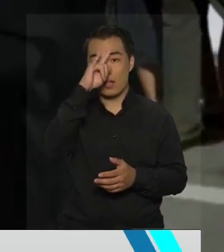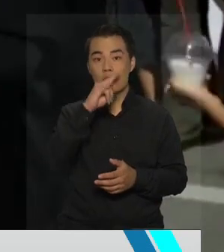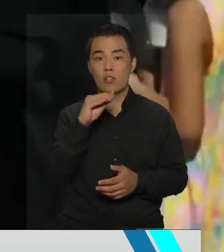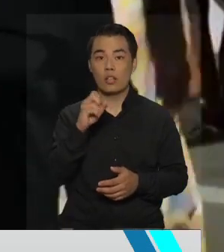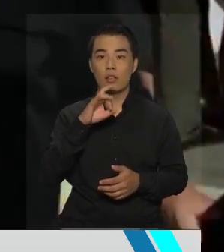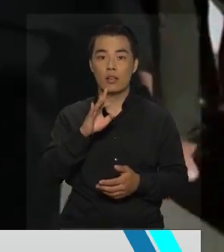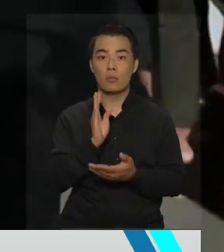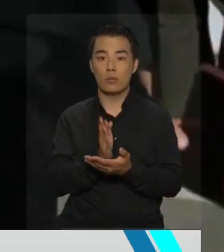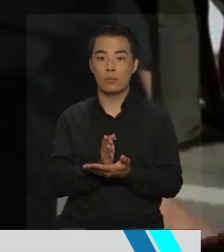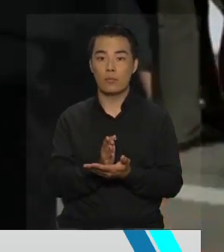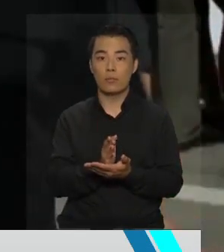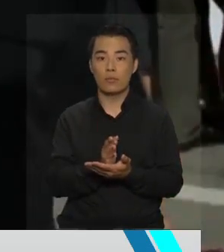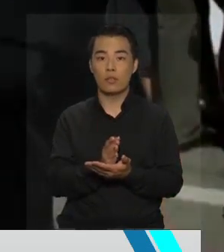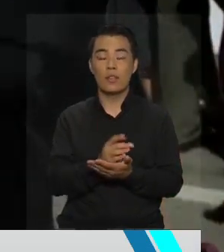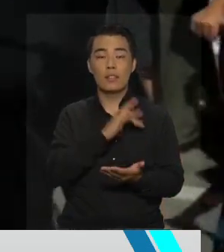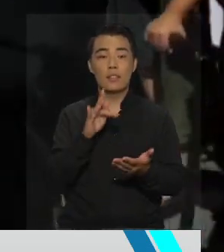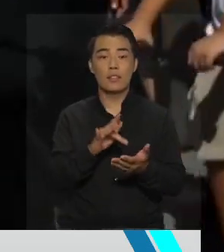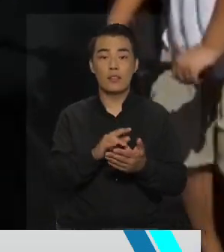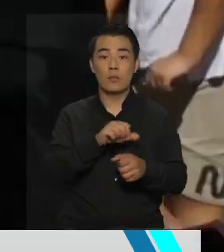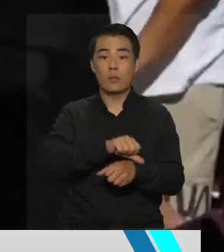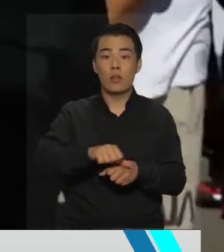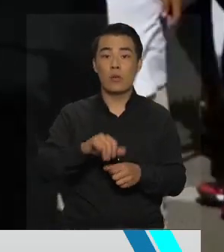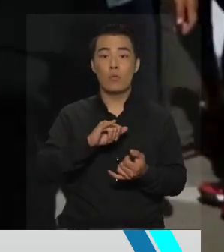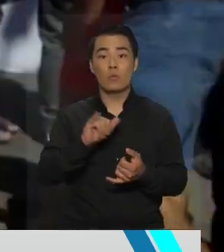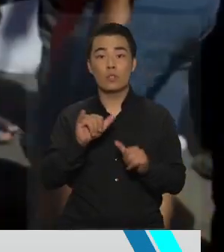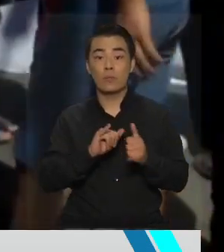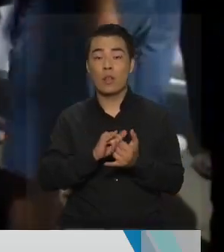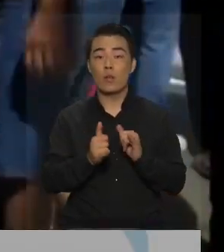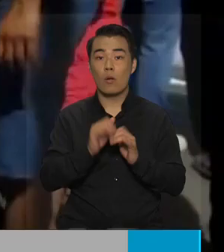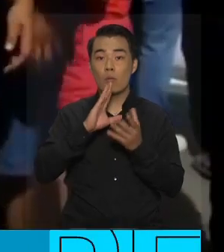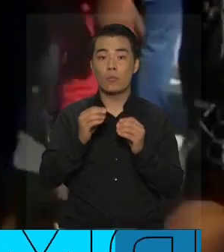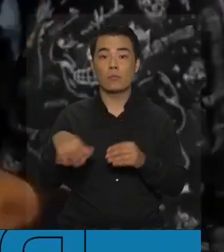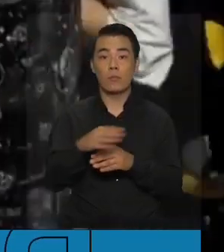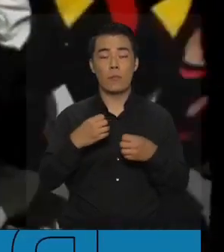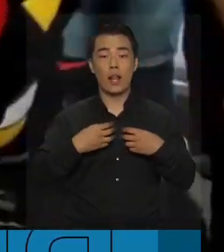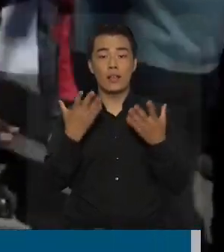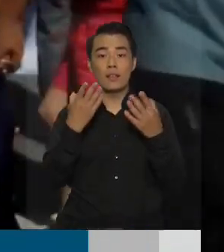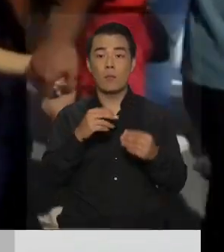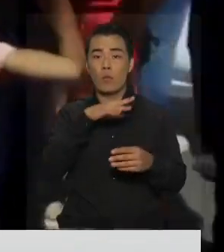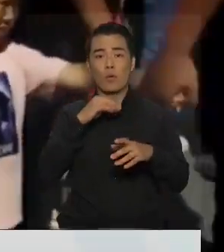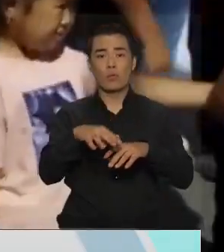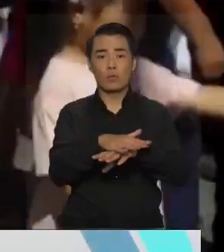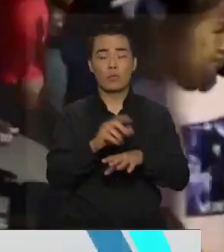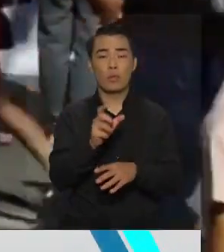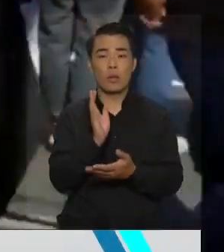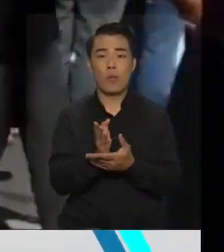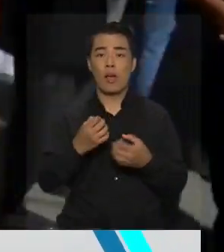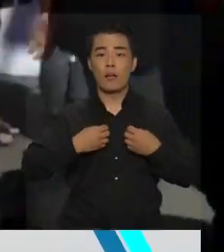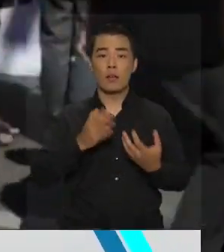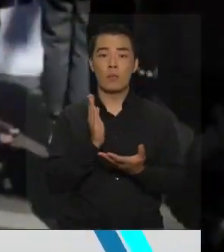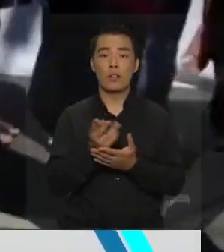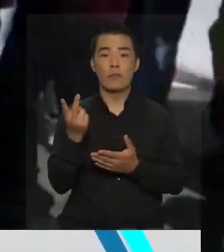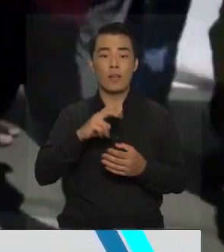Жанар. На центральной площади Усть-Каменогорска, как и в другие праздничные дни, довольно многолюдно. Люди отмечают